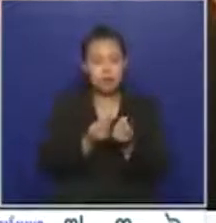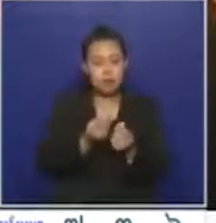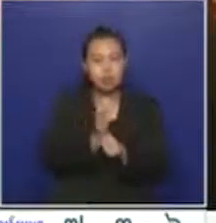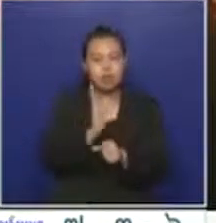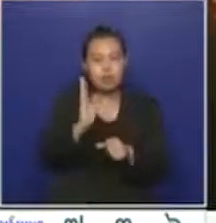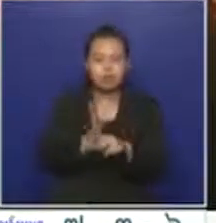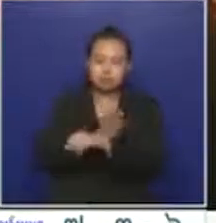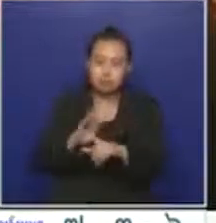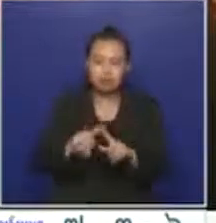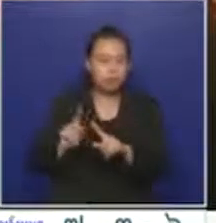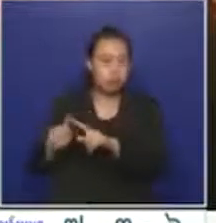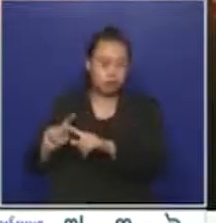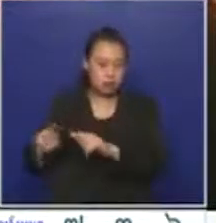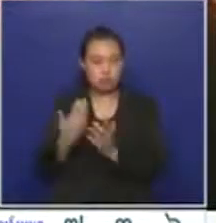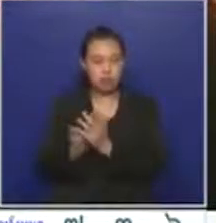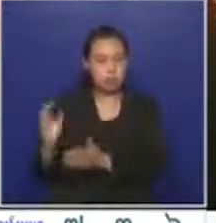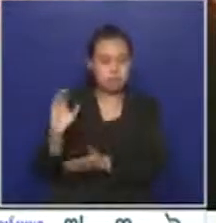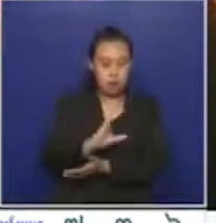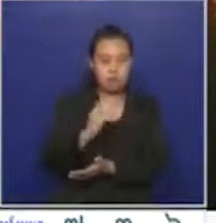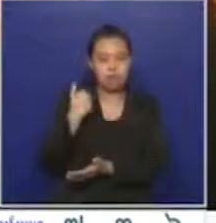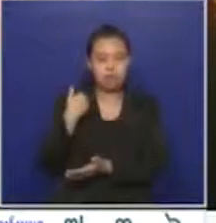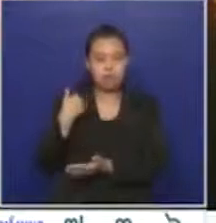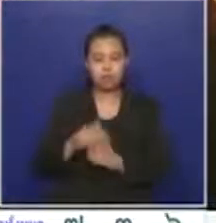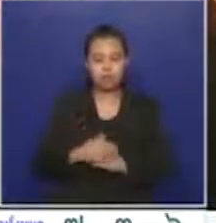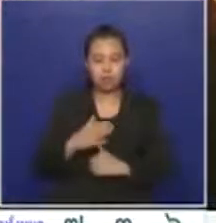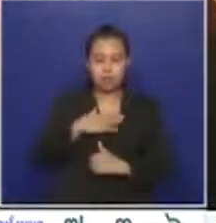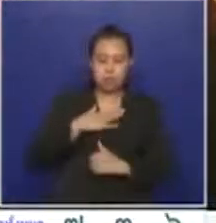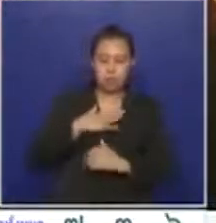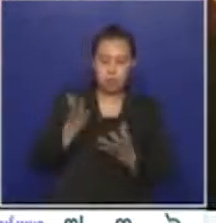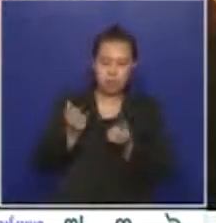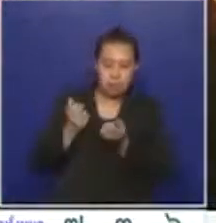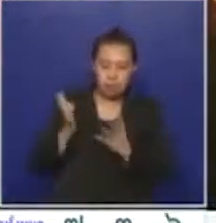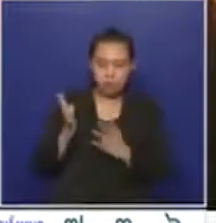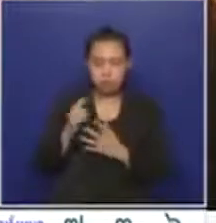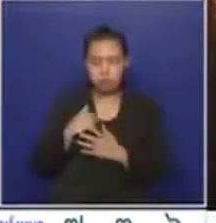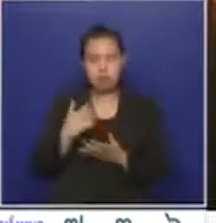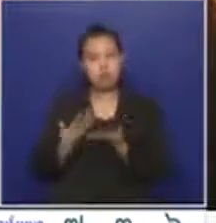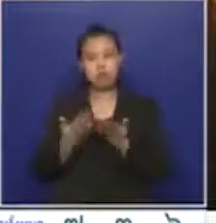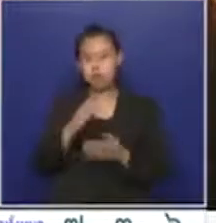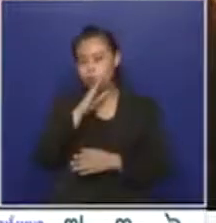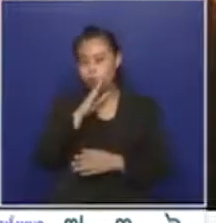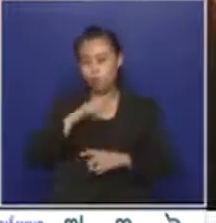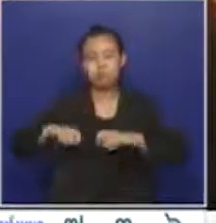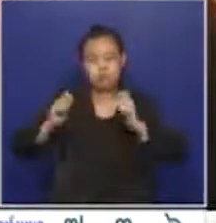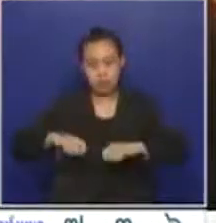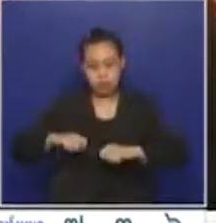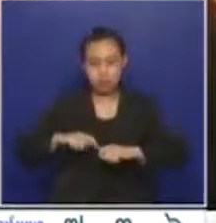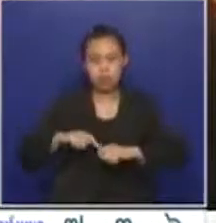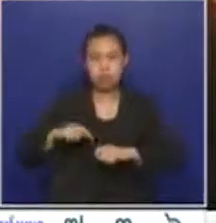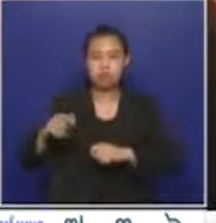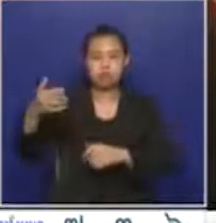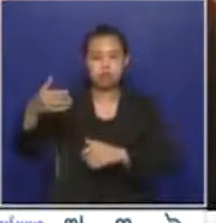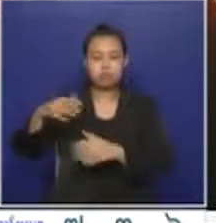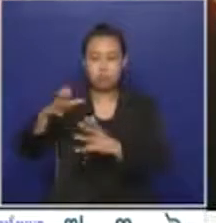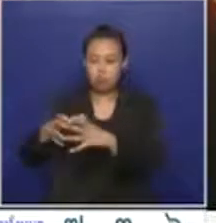ริษัทต่างๆถึงแม้ว่าเราจะต้องการหรือไม่ต้องการก็ตามแต่เมื่อเราลงนามในบรรลุข้อตกลงนี้แล้วคนต่างๆเหล่